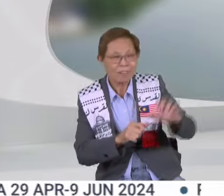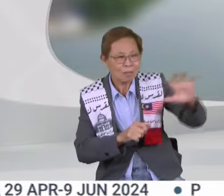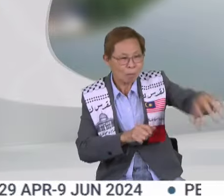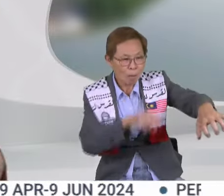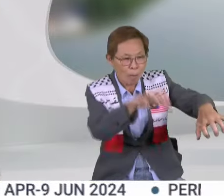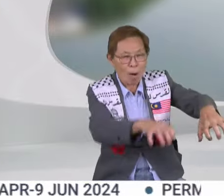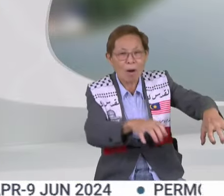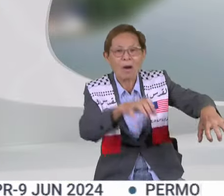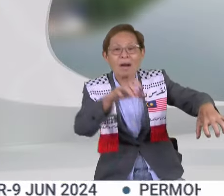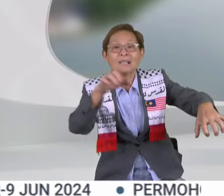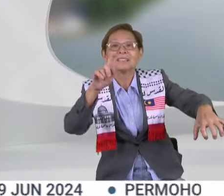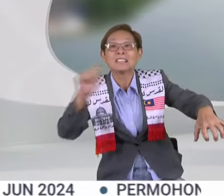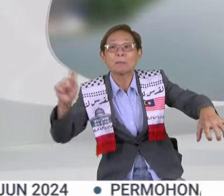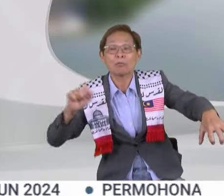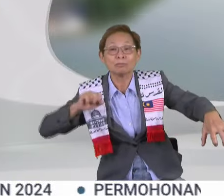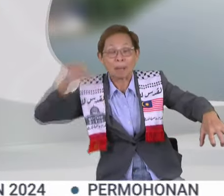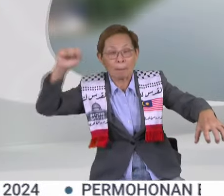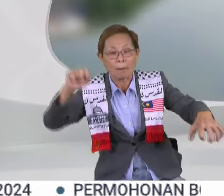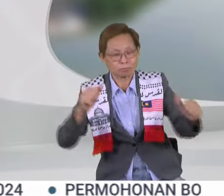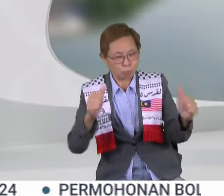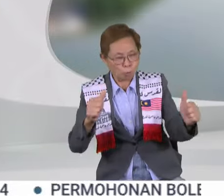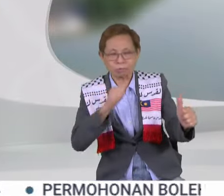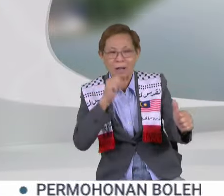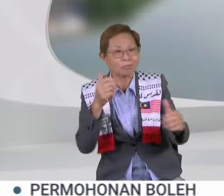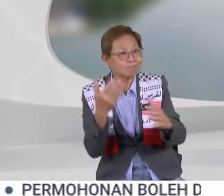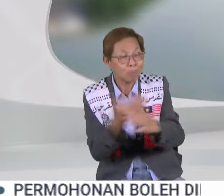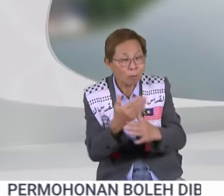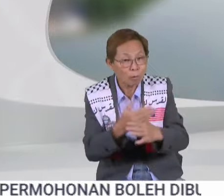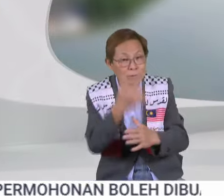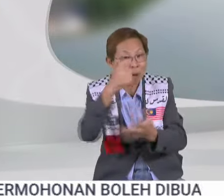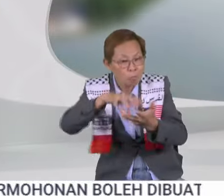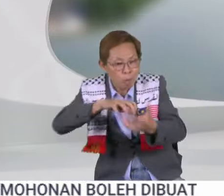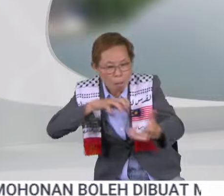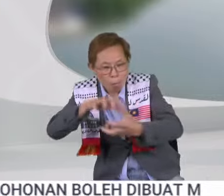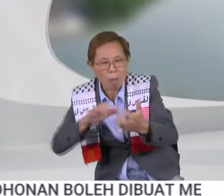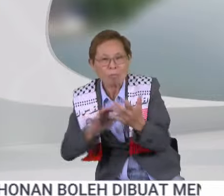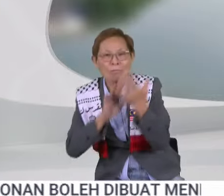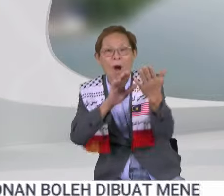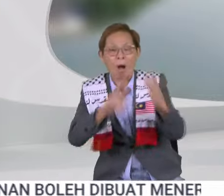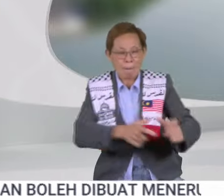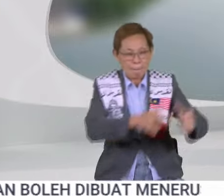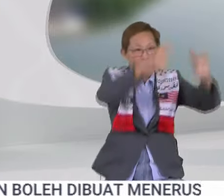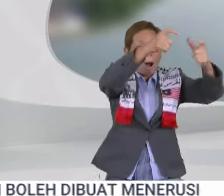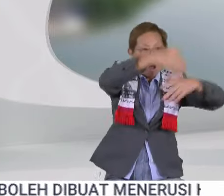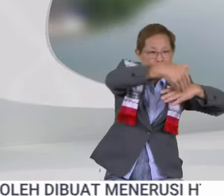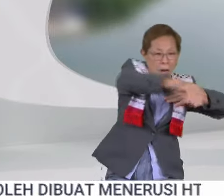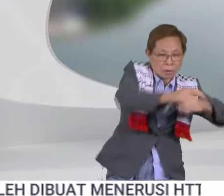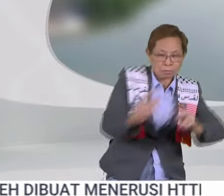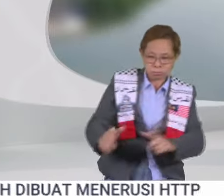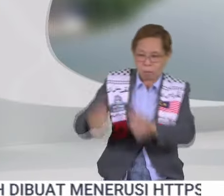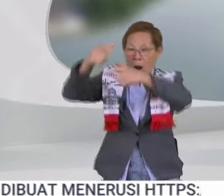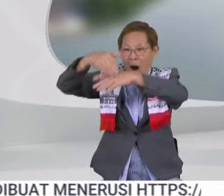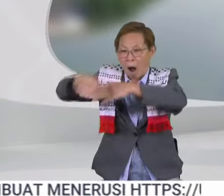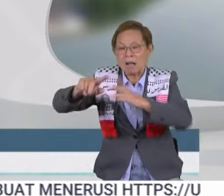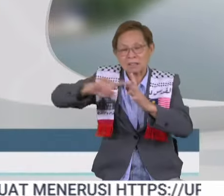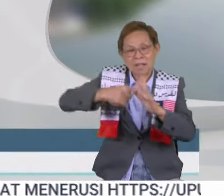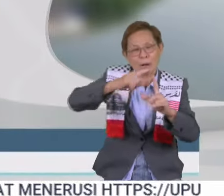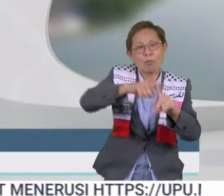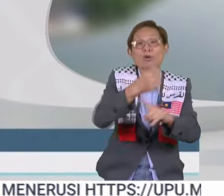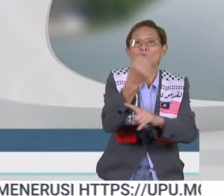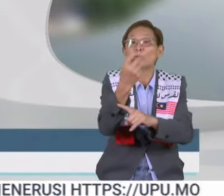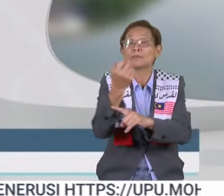pantai timur Sabah stabil dan tidak terjejas ekoran kerosakan yang dihadapi menara penghantaran sedia ada sejak